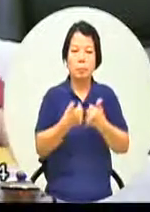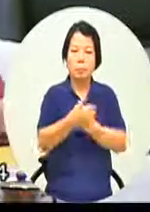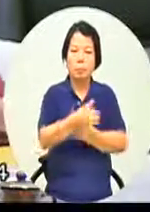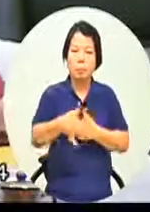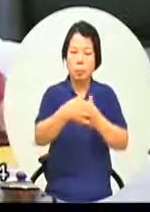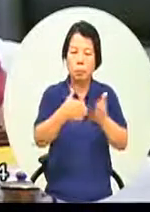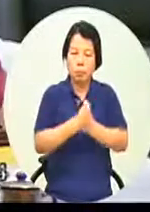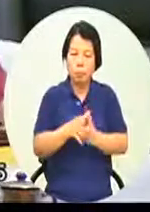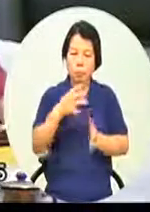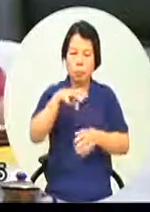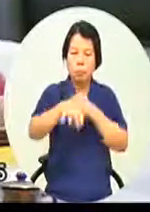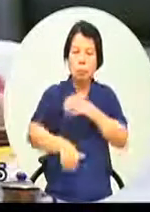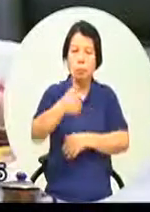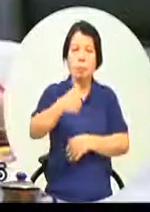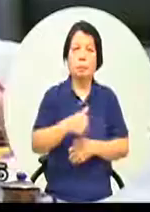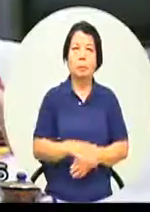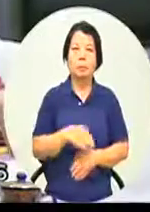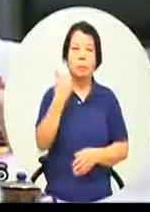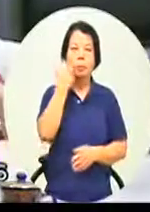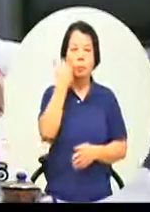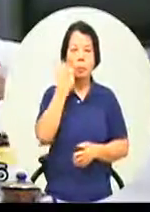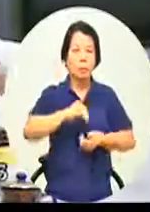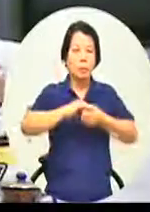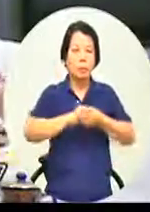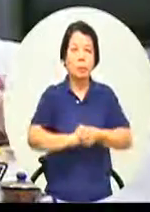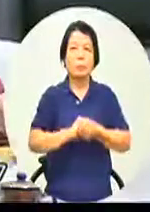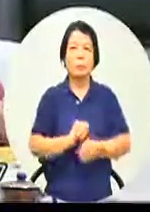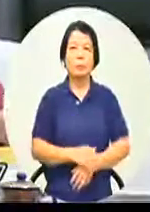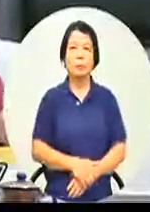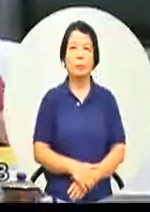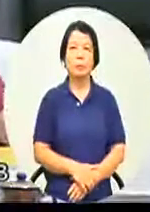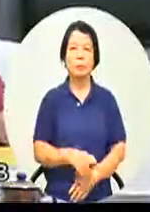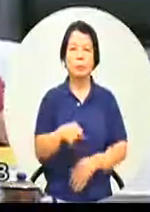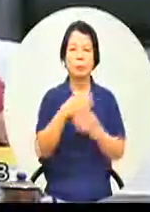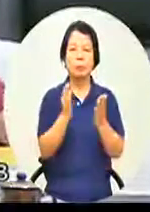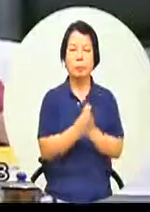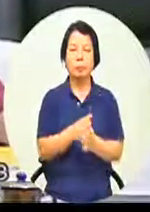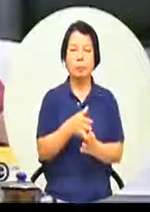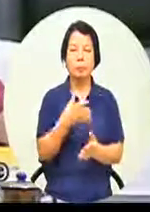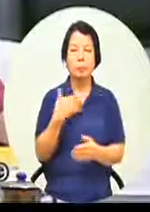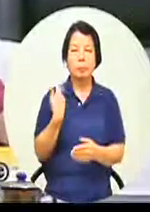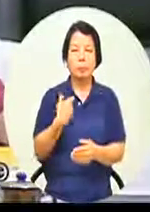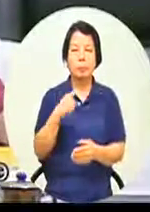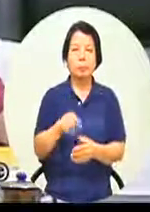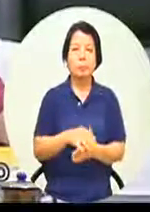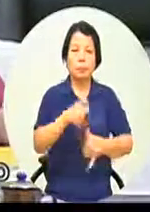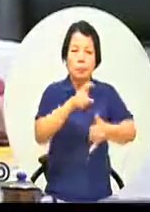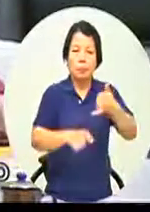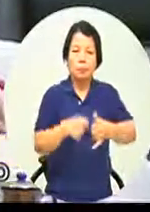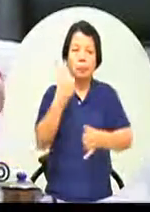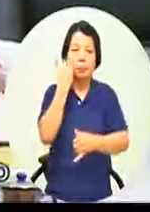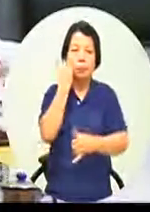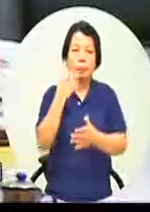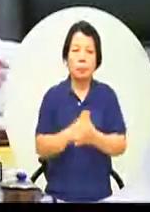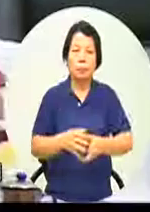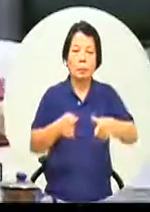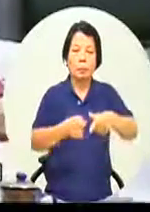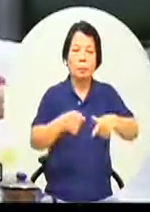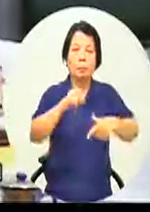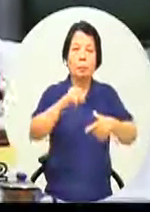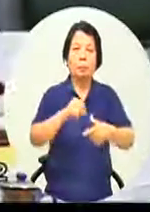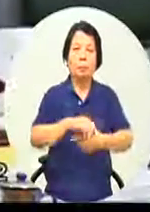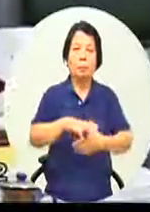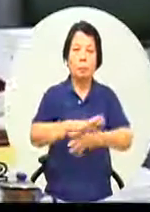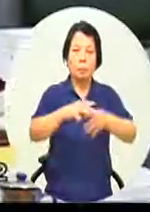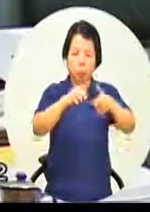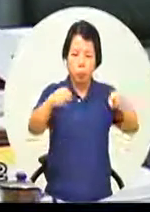局长，你知道这个吗？还是谁带决掉？你都不知道。来，这个案子是谁带决掉的？发这样子的文，也就是